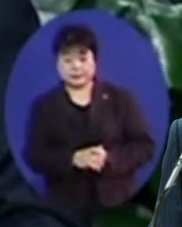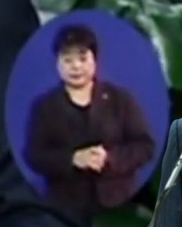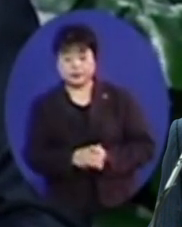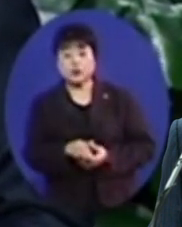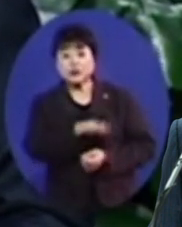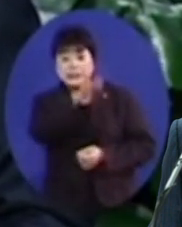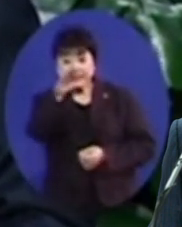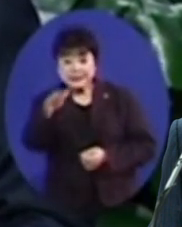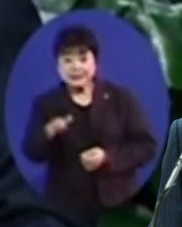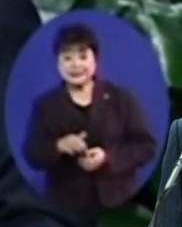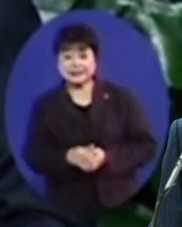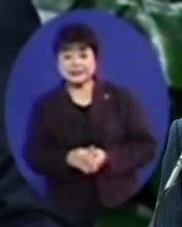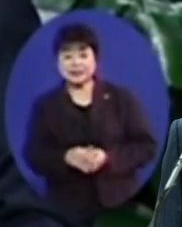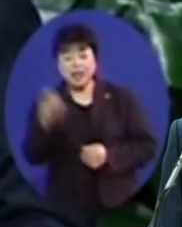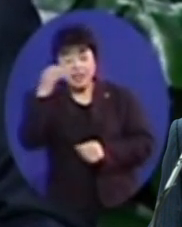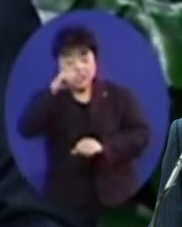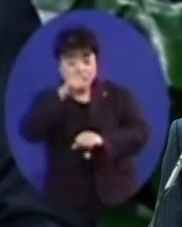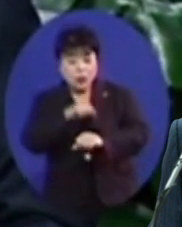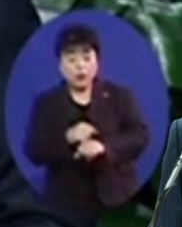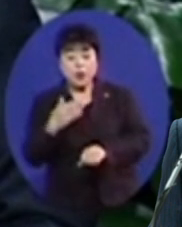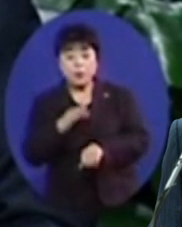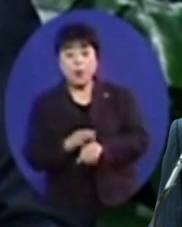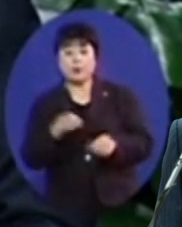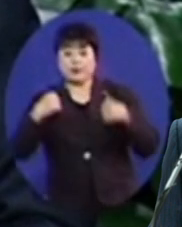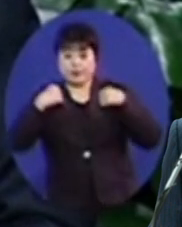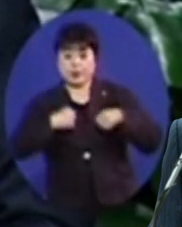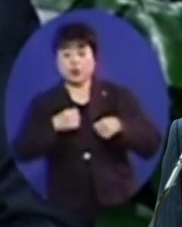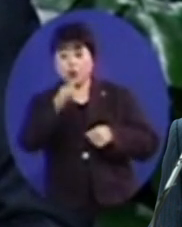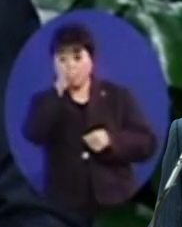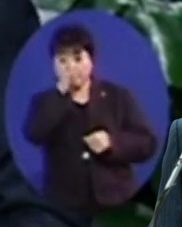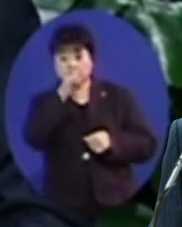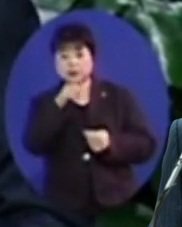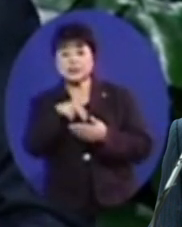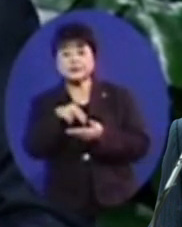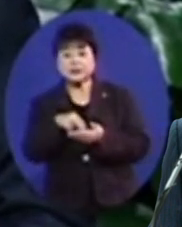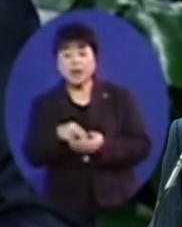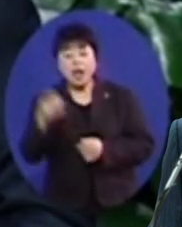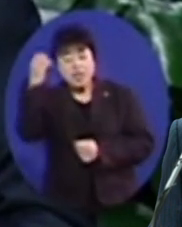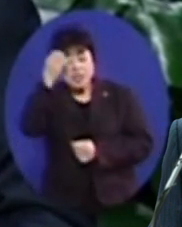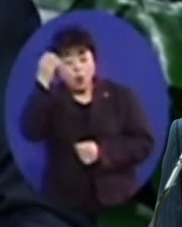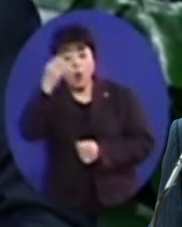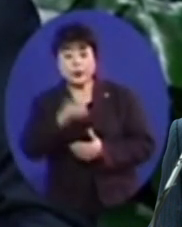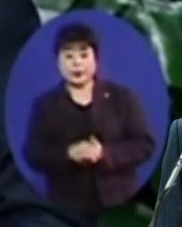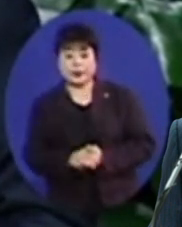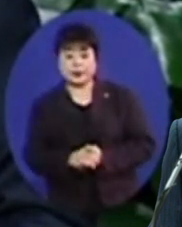우리는 영혼이 육체를 입고 있는 존재인데 영혼은